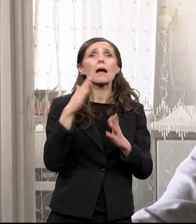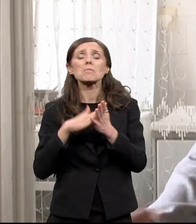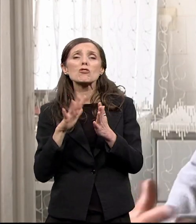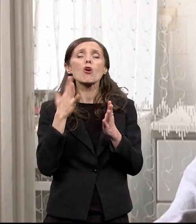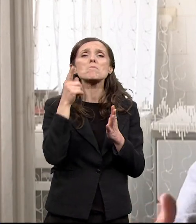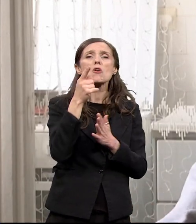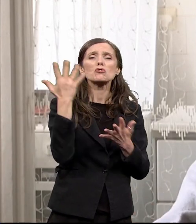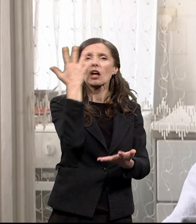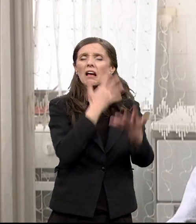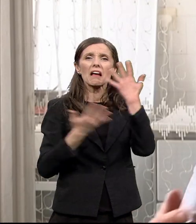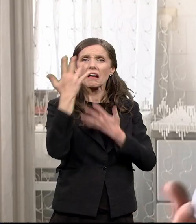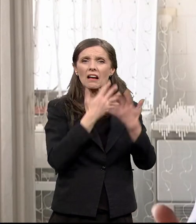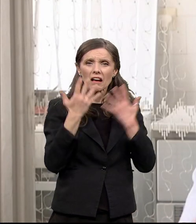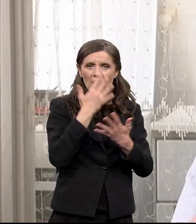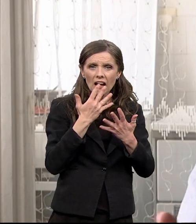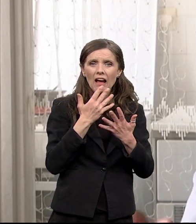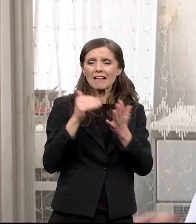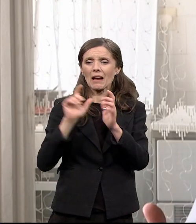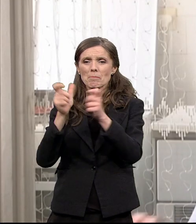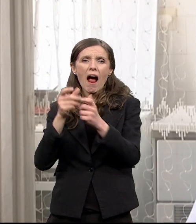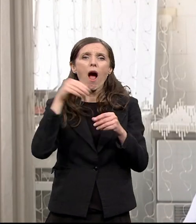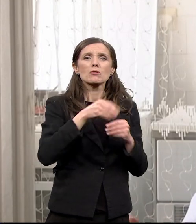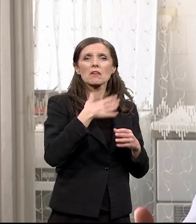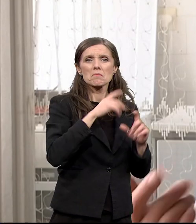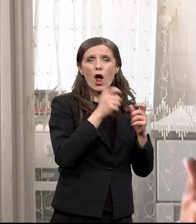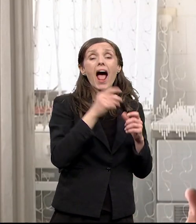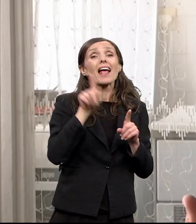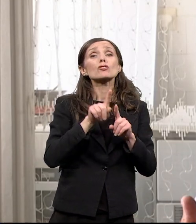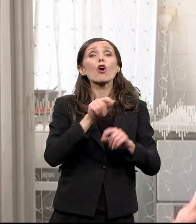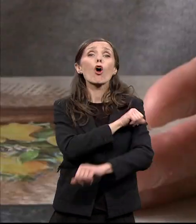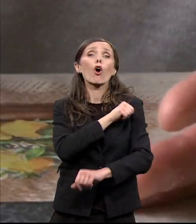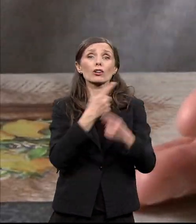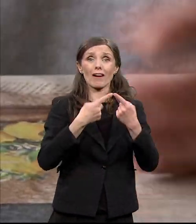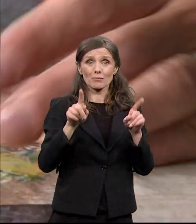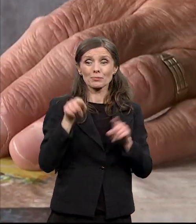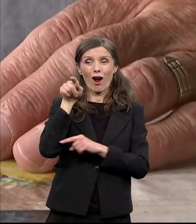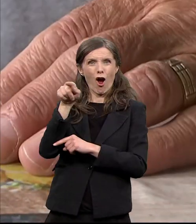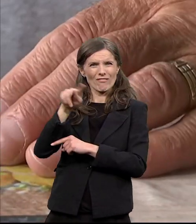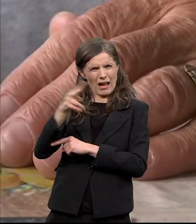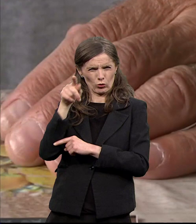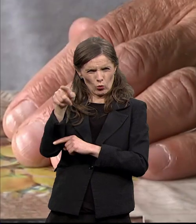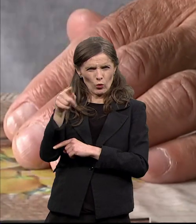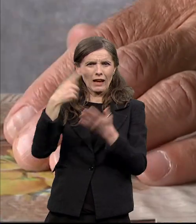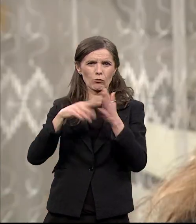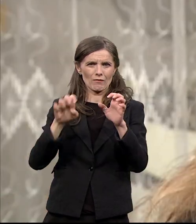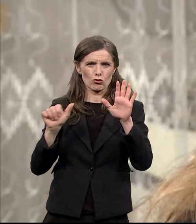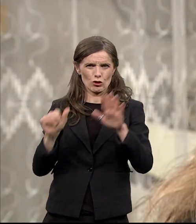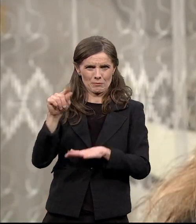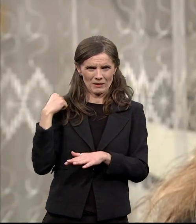da... I samo je razlika u godinama. Ona je 61. godišta, moj sin 71.